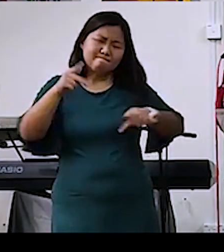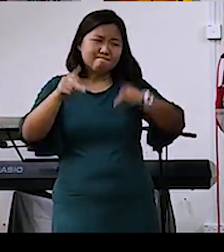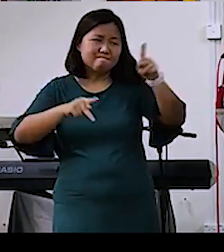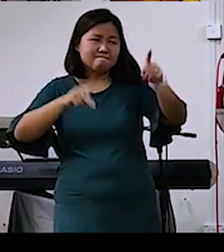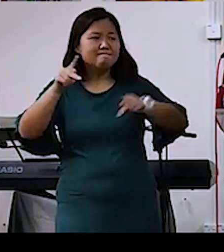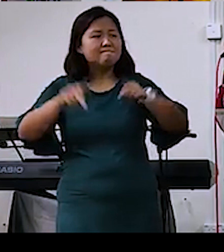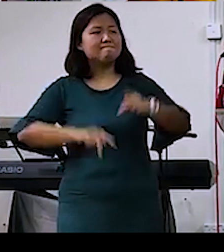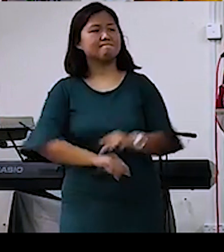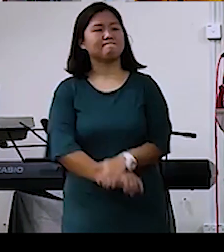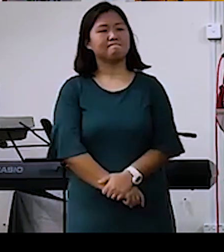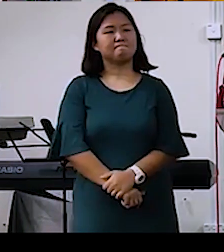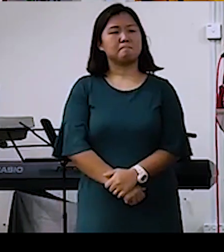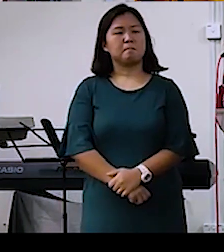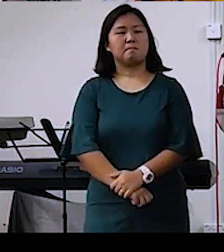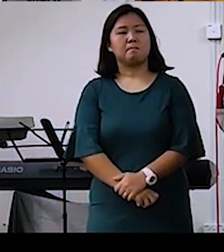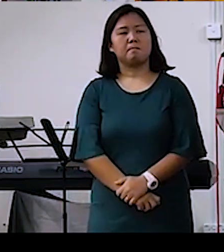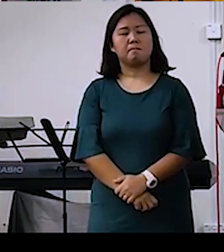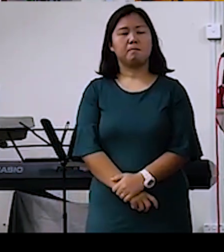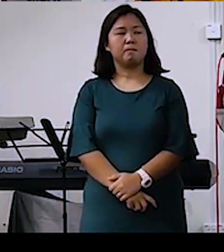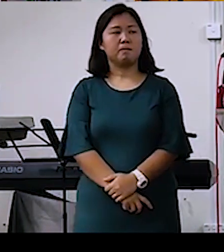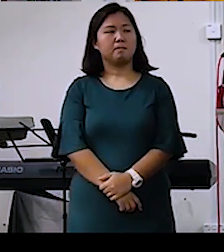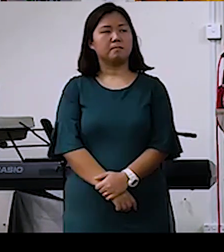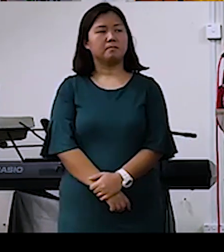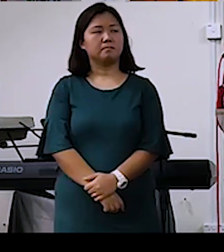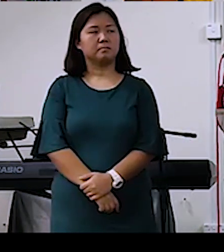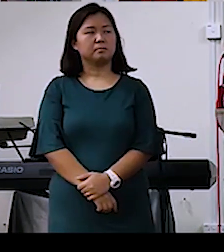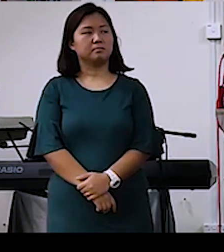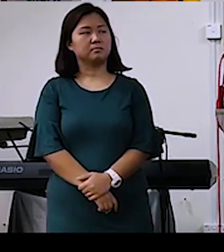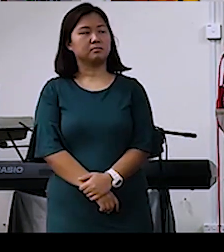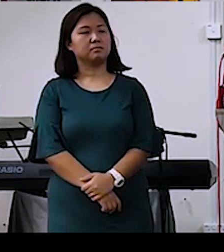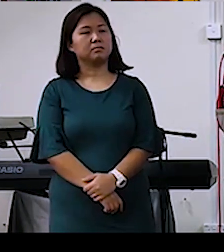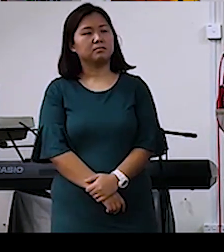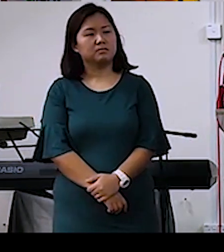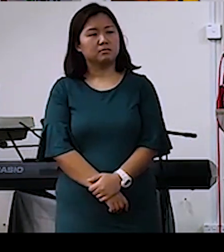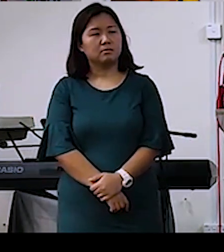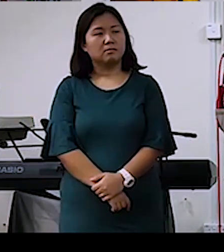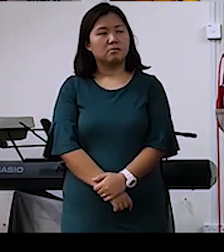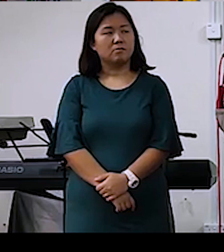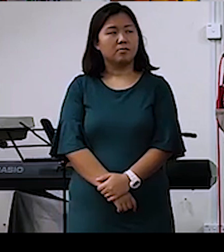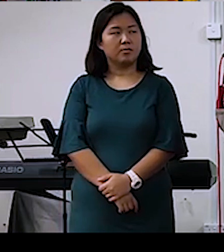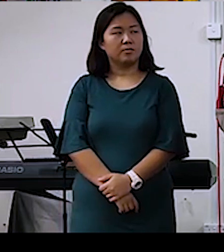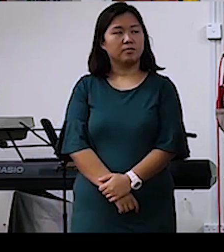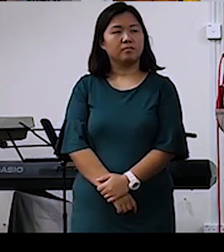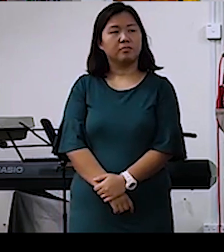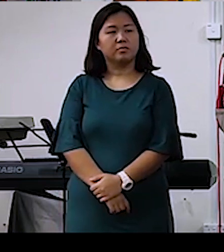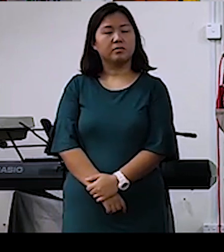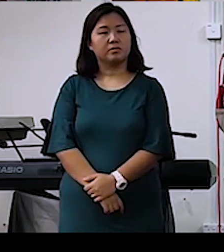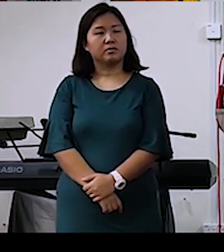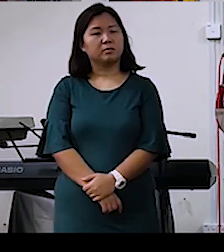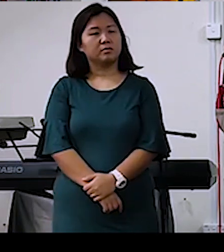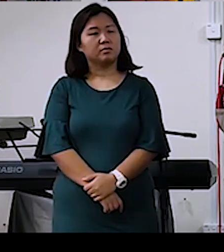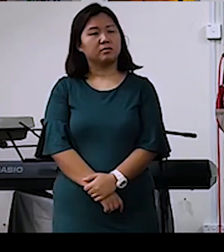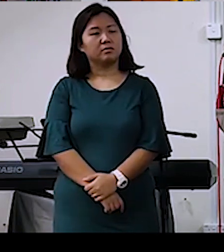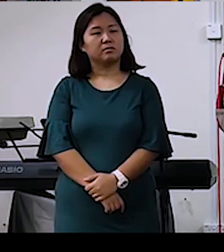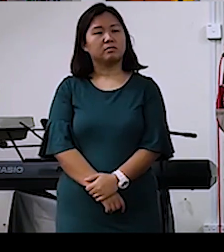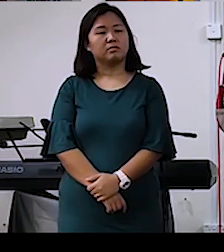实有很多的机会呢，能够啊来服侍神。所以如果你有兴趣的话呢，你可以啊向我们说，我们可以告诉你说